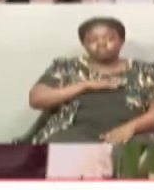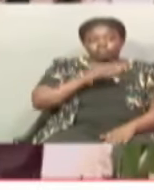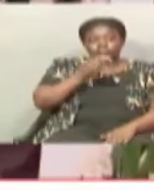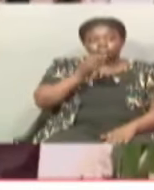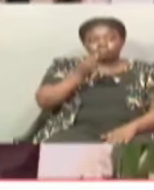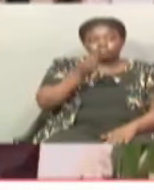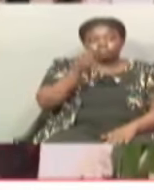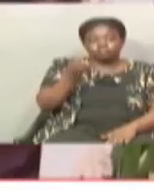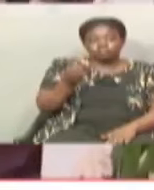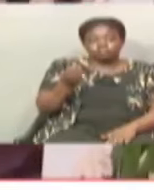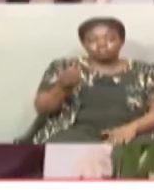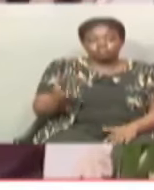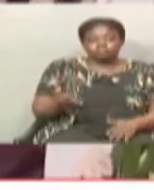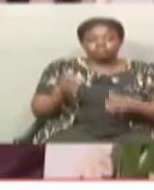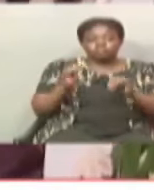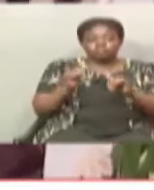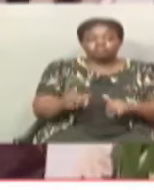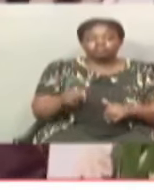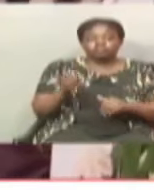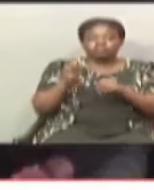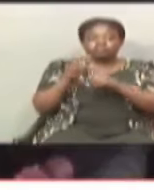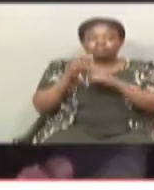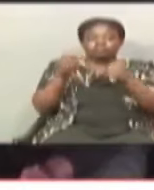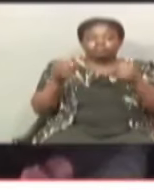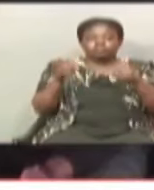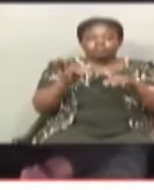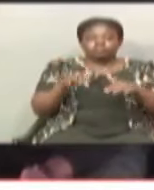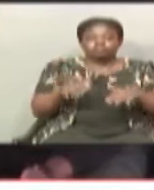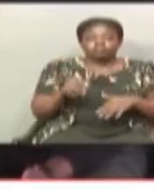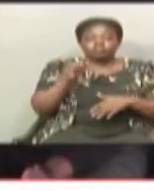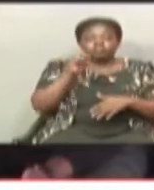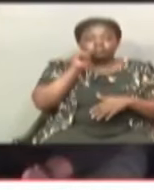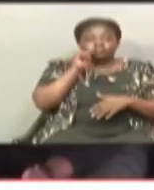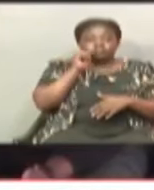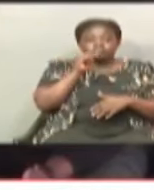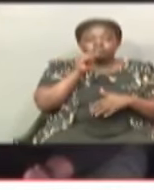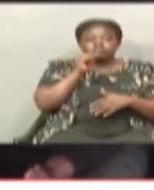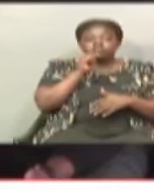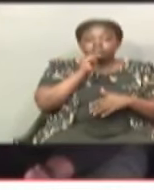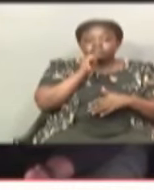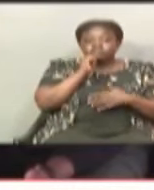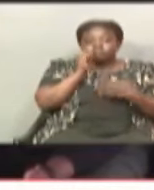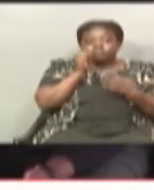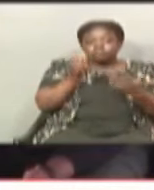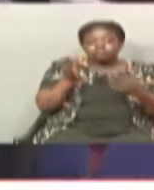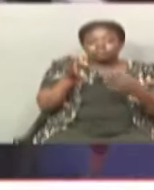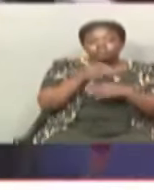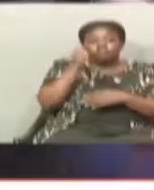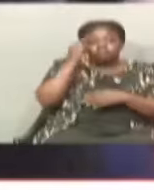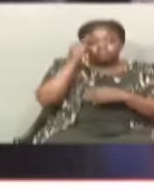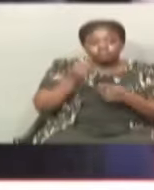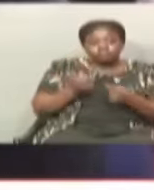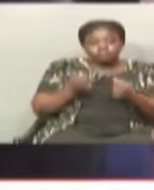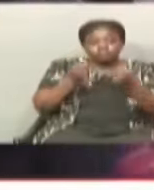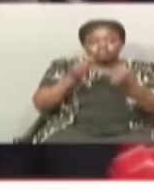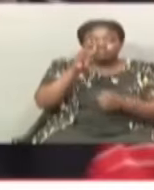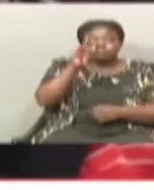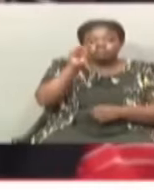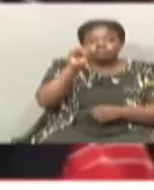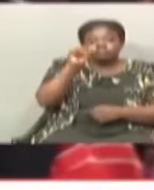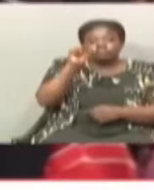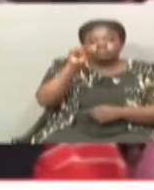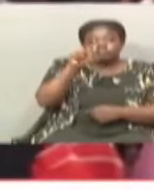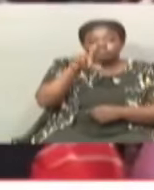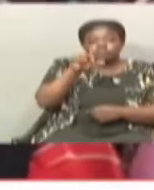712 be yazaala. Okuzika kwetabyeko bannabitoni abayimbi bannabyabufuzi okubadde ebyensimbi ntambula kino katuma amala ne